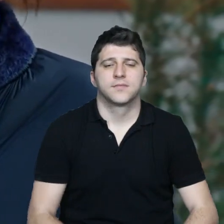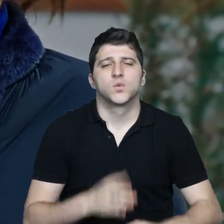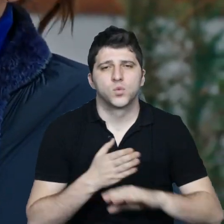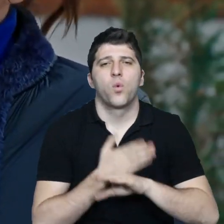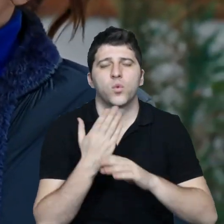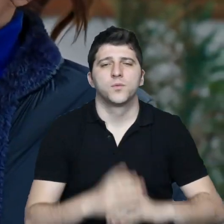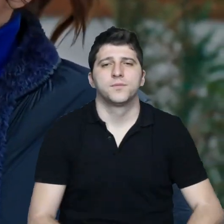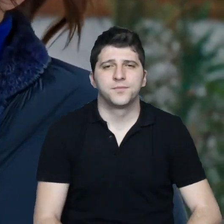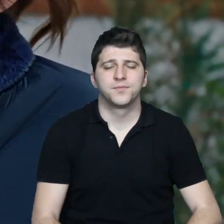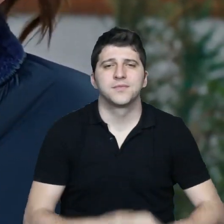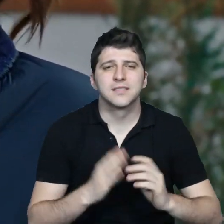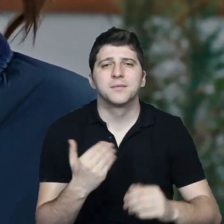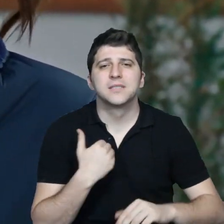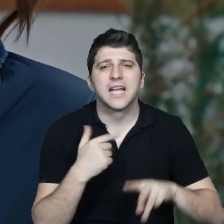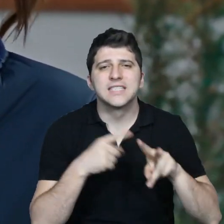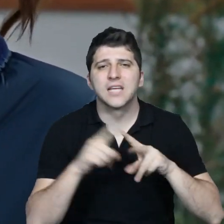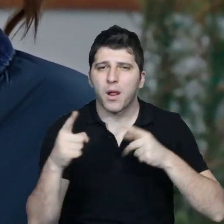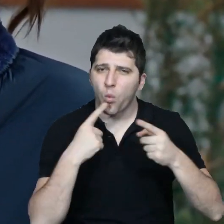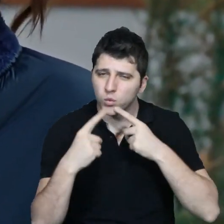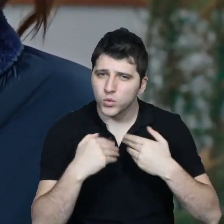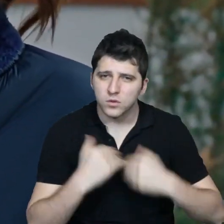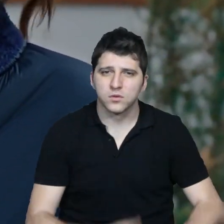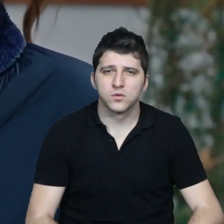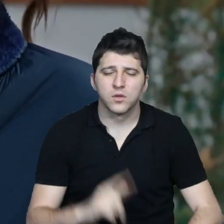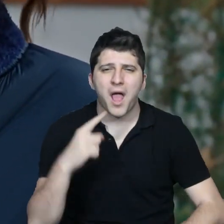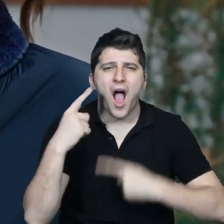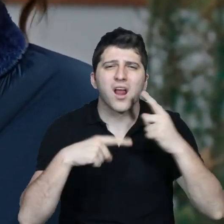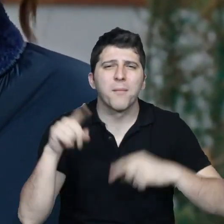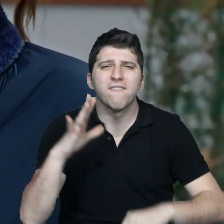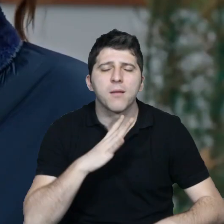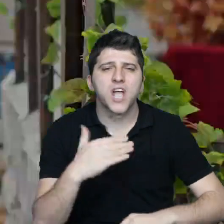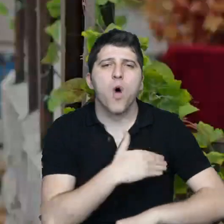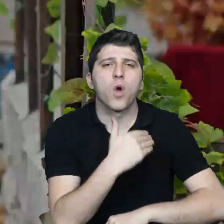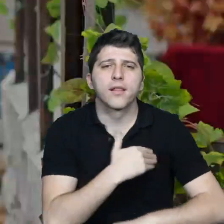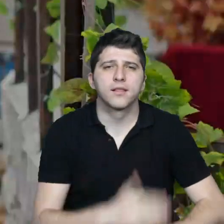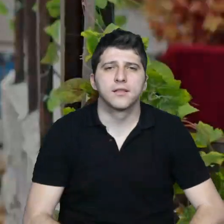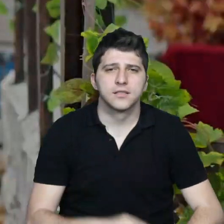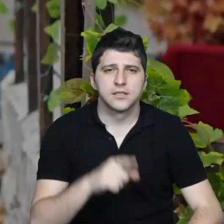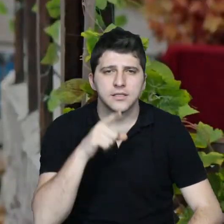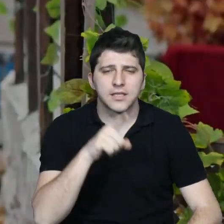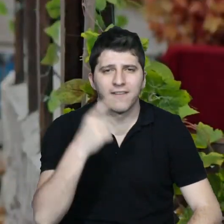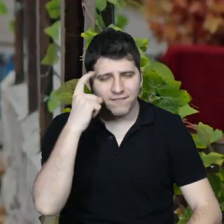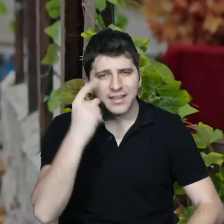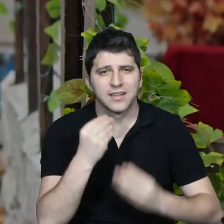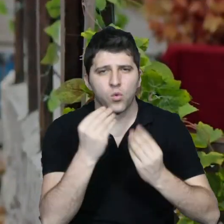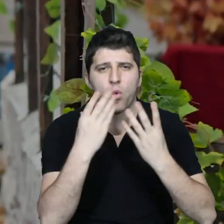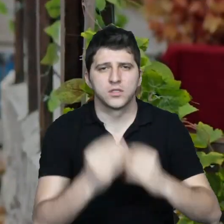Doğru. Ya biz Kezban'la konuştuk da onun bir akrabası varmış, avukat. Sana bir takım tavsiyelerde bulunacakmış. İstiyorsan